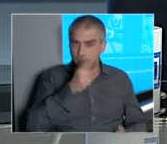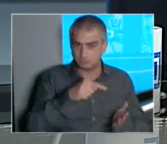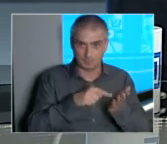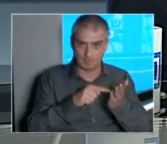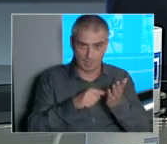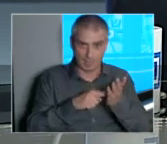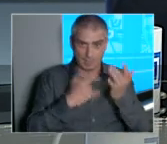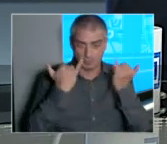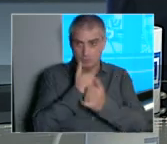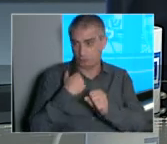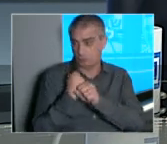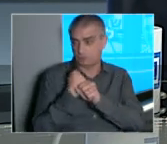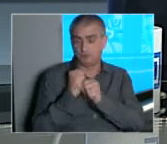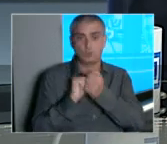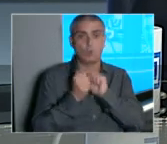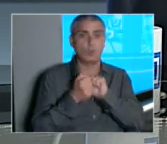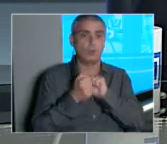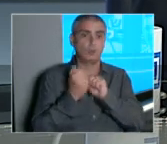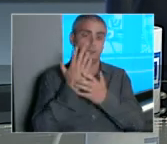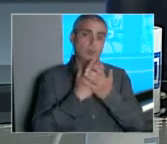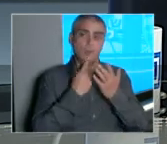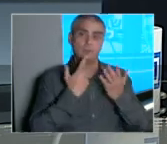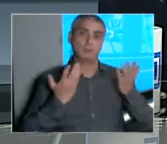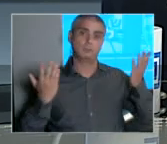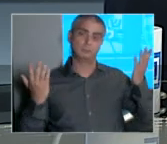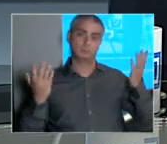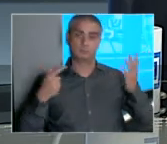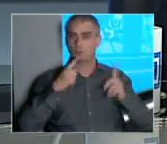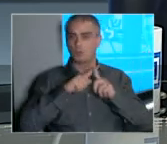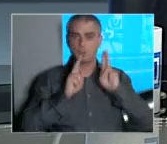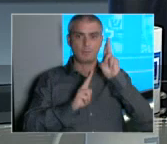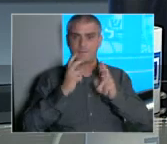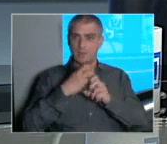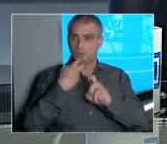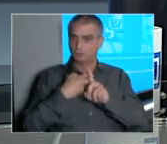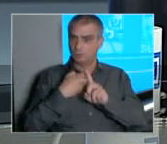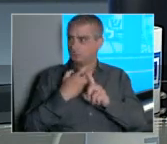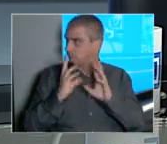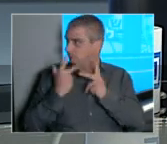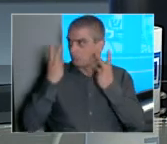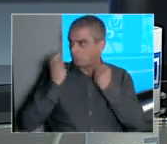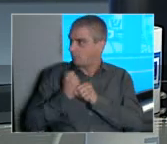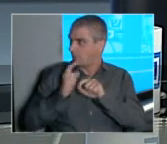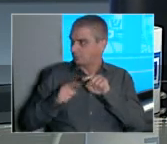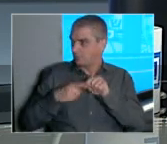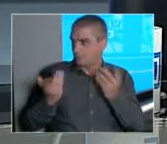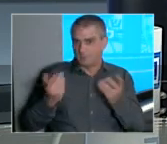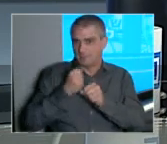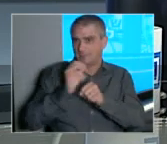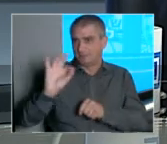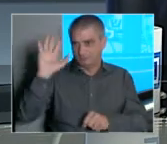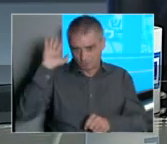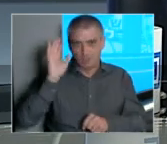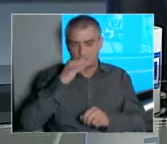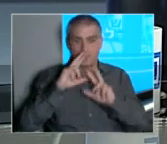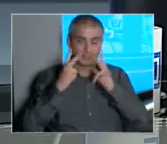תוצאה של טעויות שעשינו, או שכמו שיש כאלו שטוענים, קח את פיניציה למשל. זה עשינו, הציבור החרדי לא עשה טעויות, זה בסוף הנציגים שלו. אוקיי,